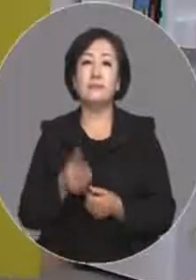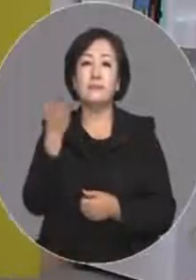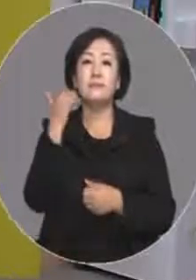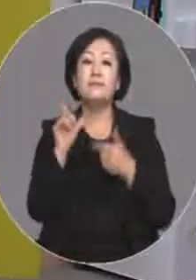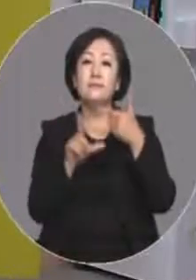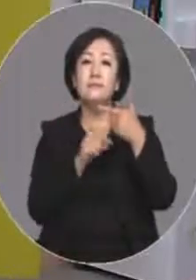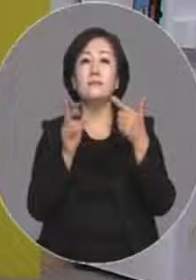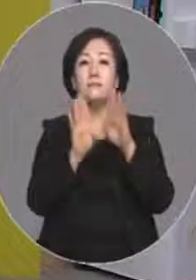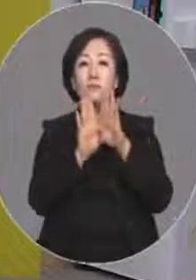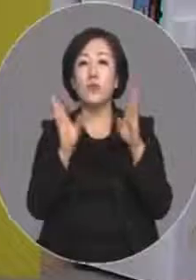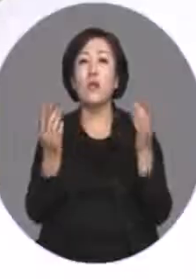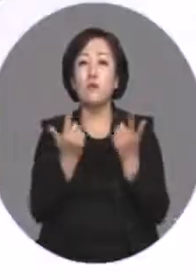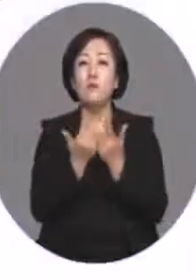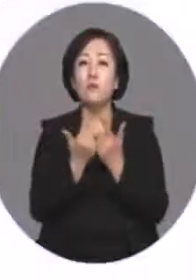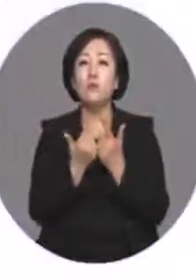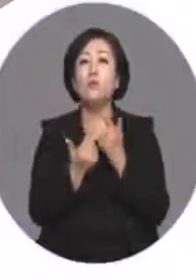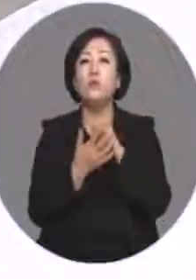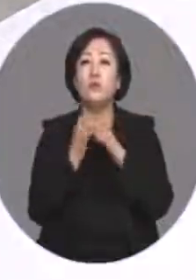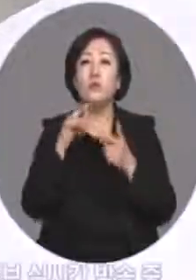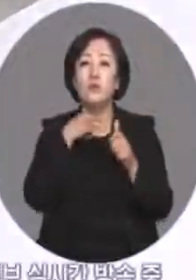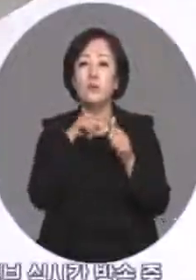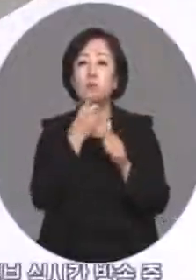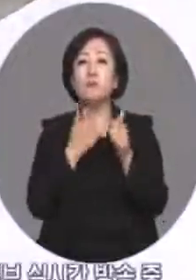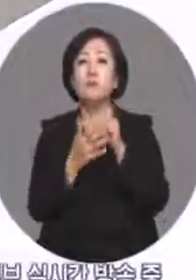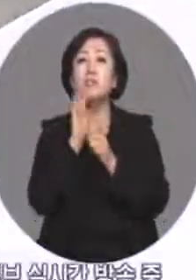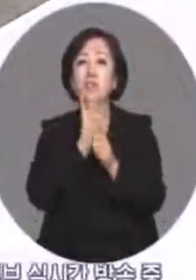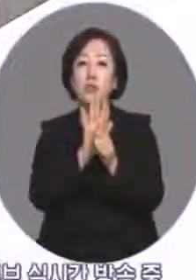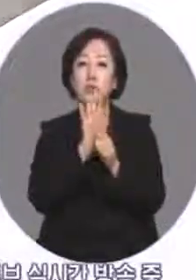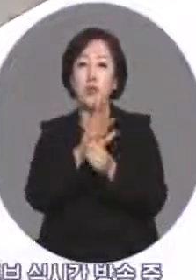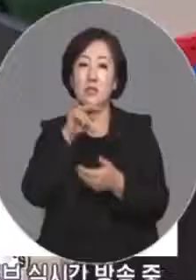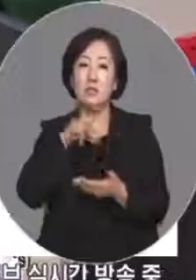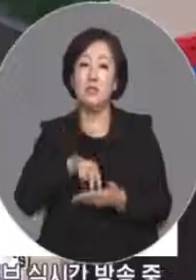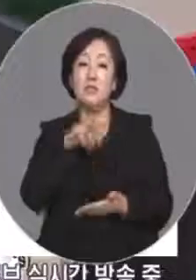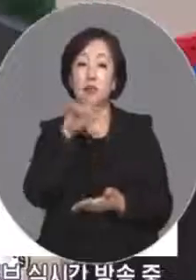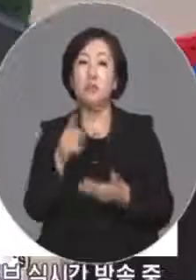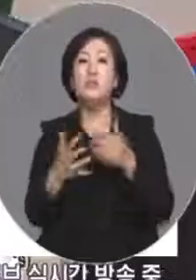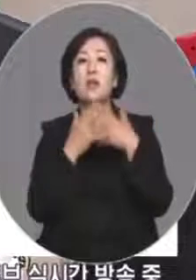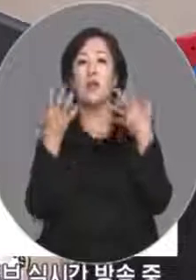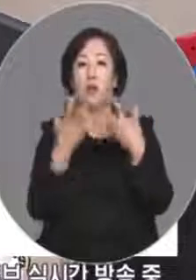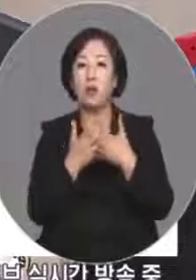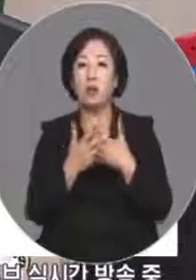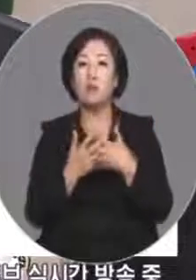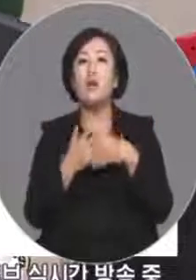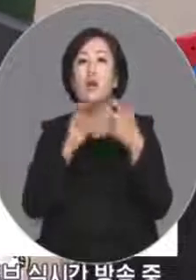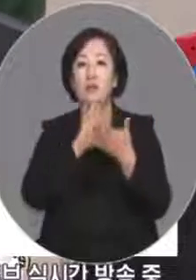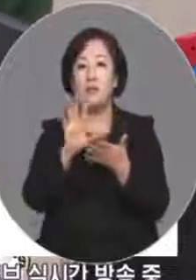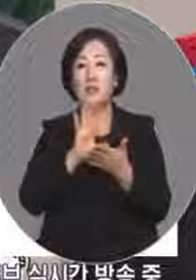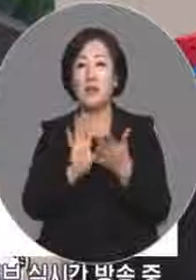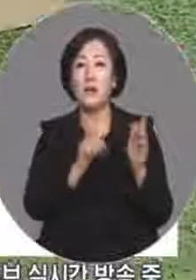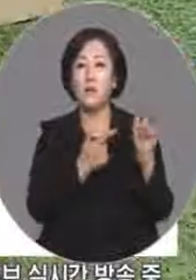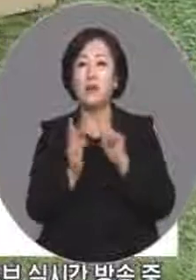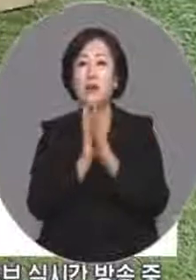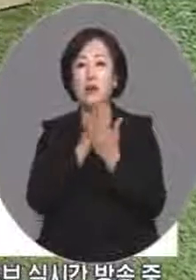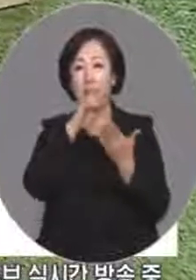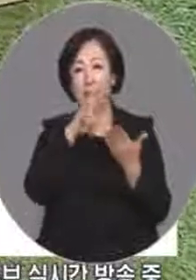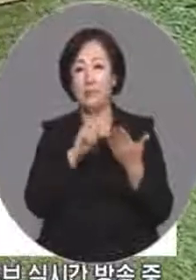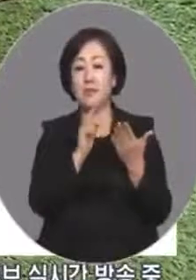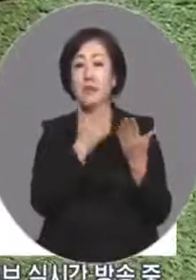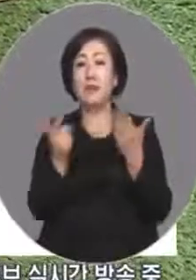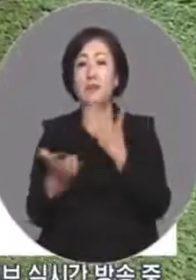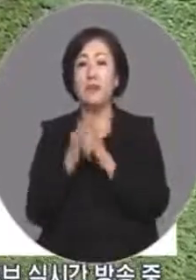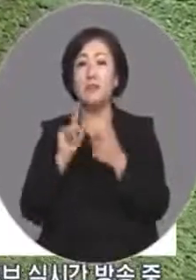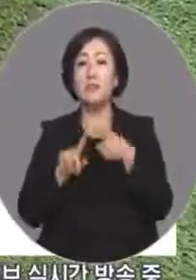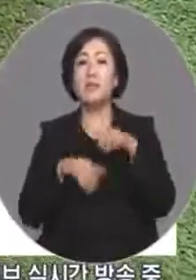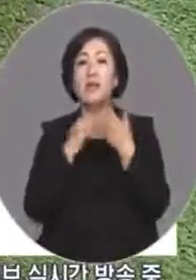지난해 6월 문을 연 북구 육아종합지원센터엔 빈자리가 없습니다. 장난감과 그림책을 빌리거나 아이와 함께